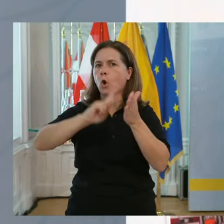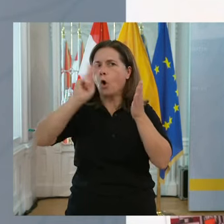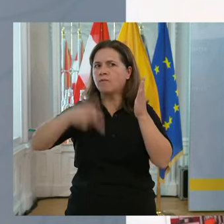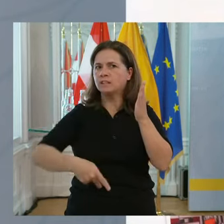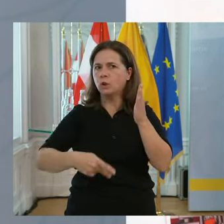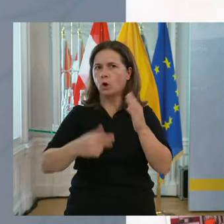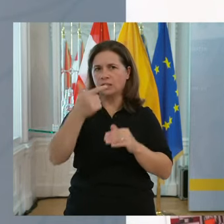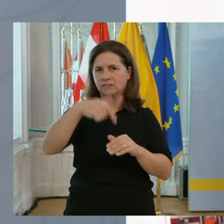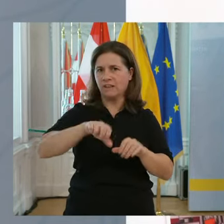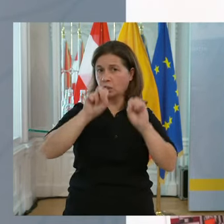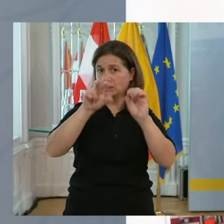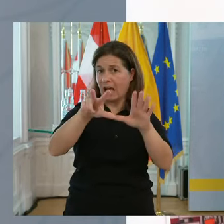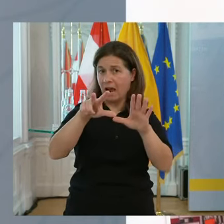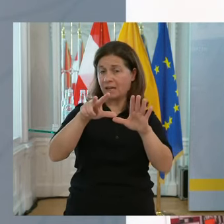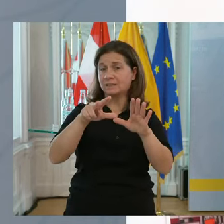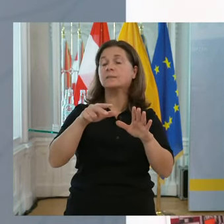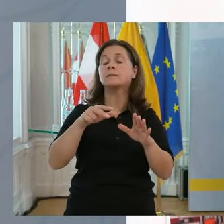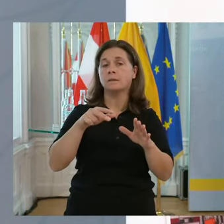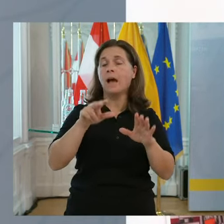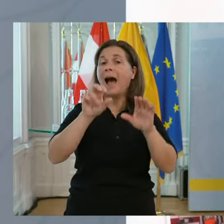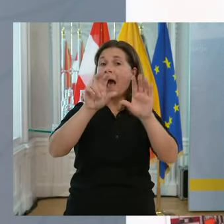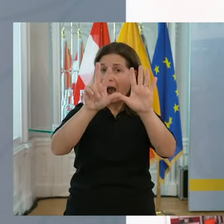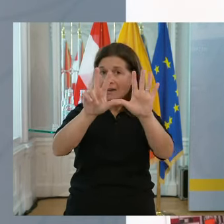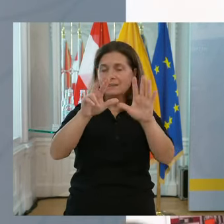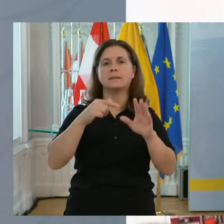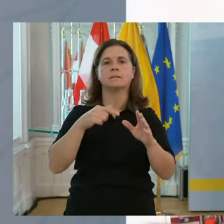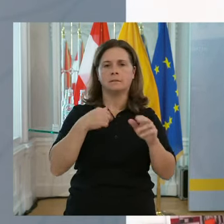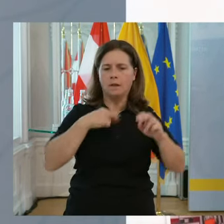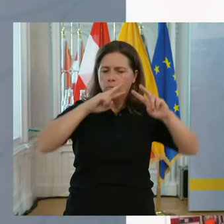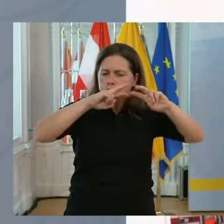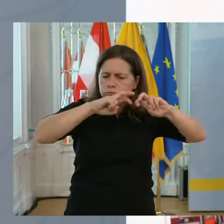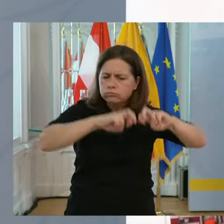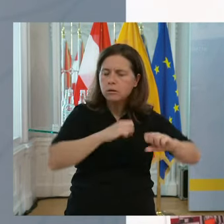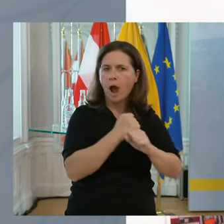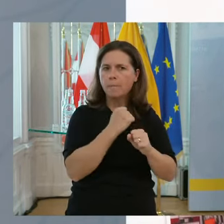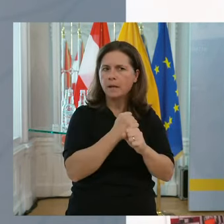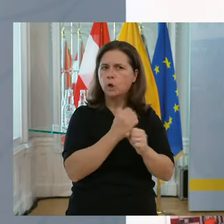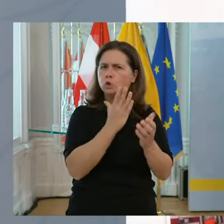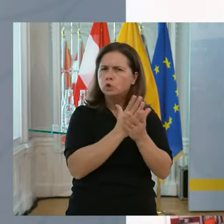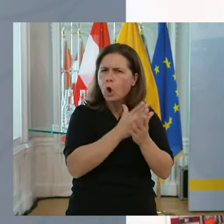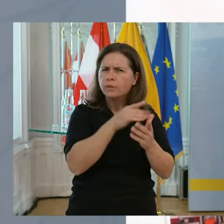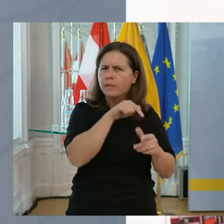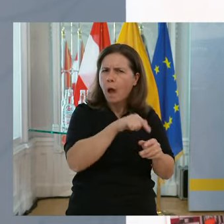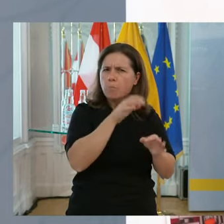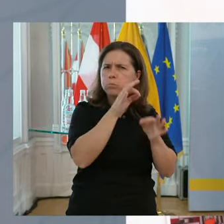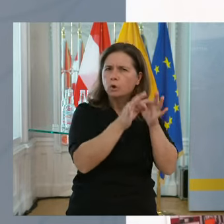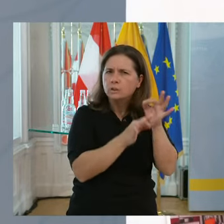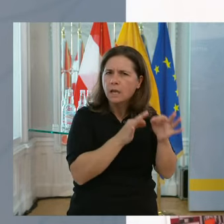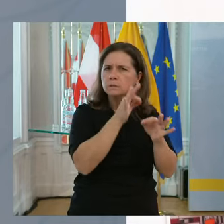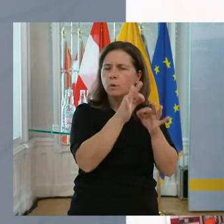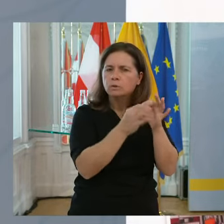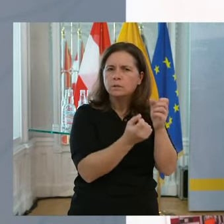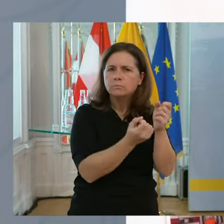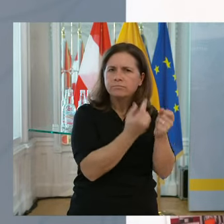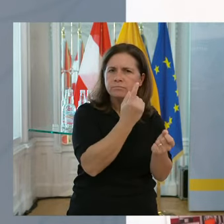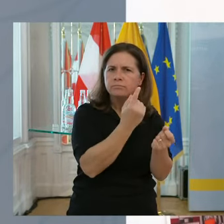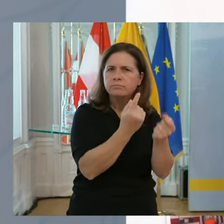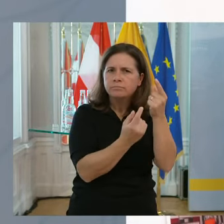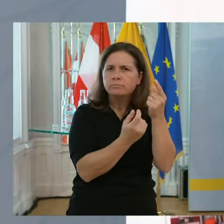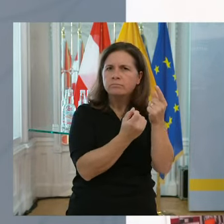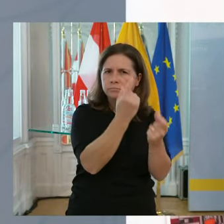aus 2008 in Erarbeitung gehabt haben. Und es hat sich schon in diesem Prozess herauskristallisiert,